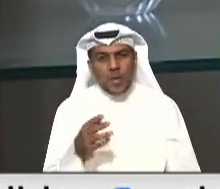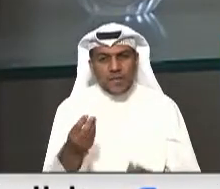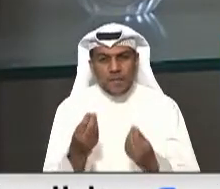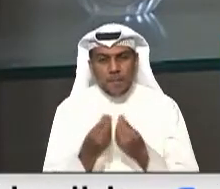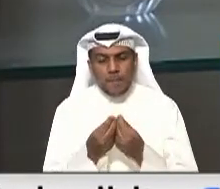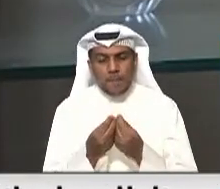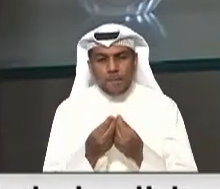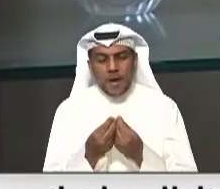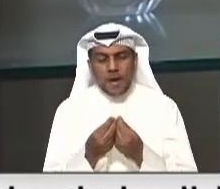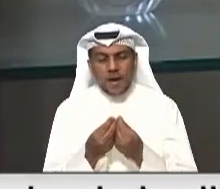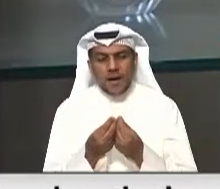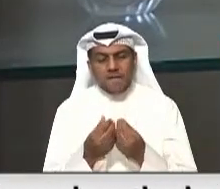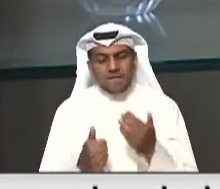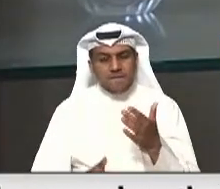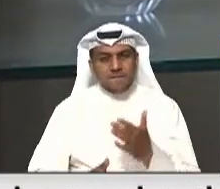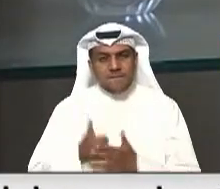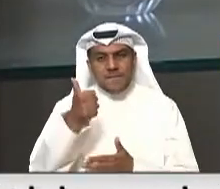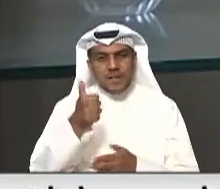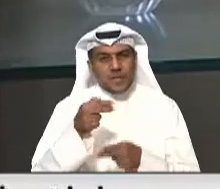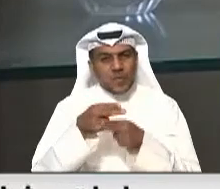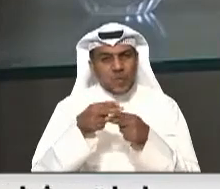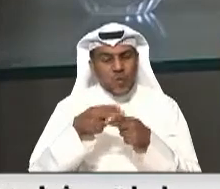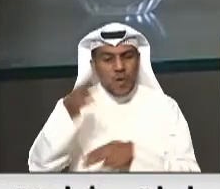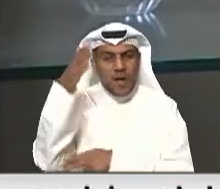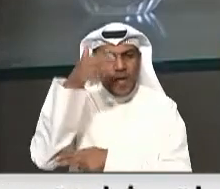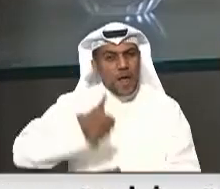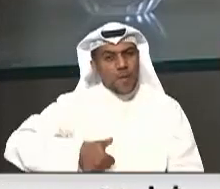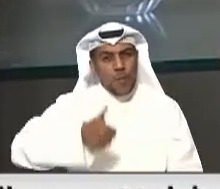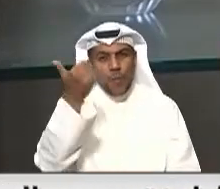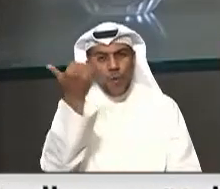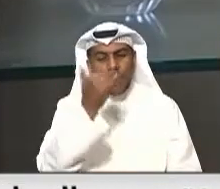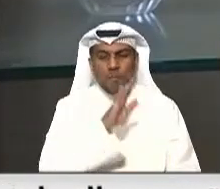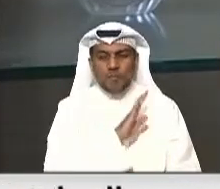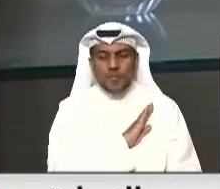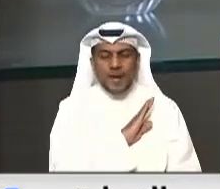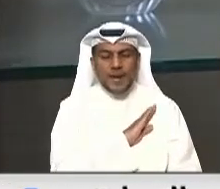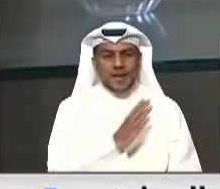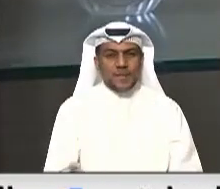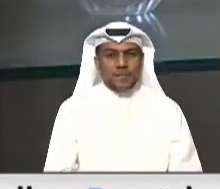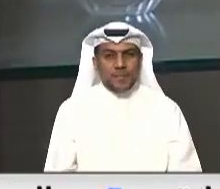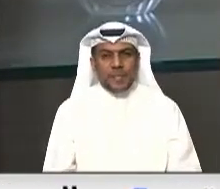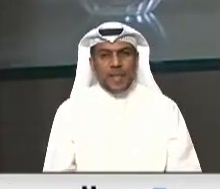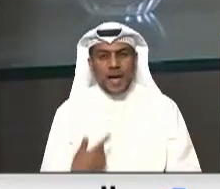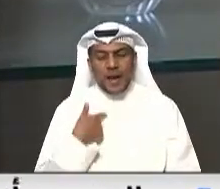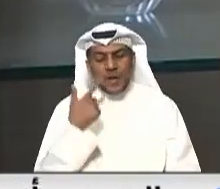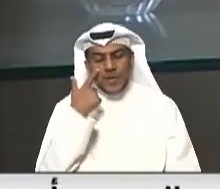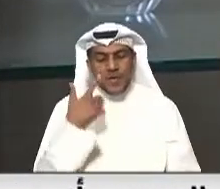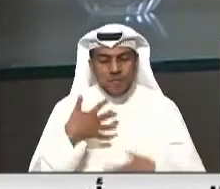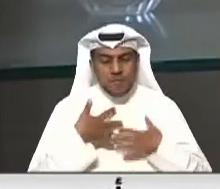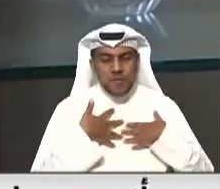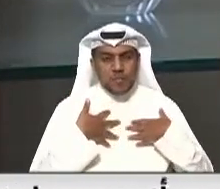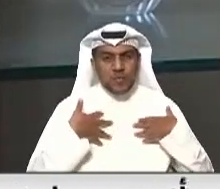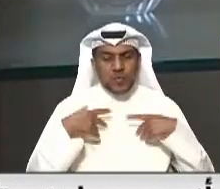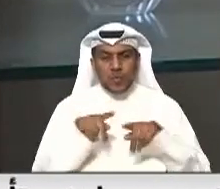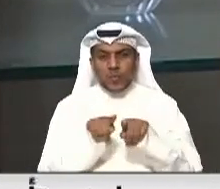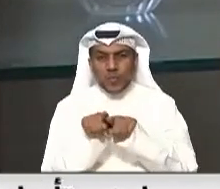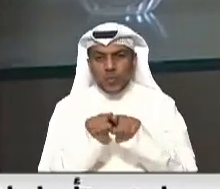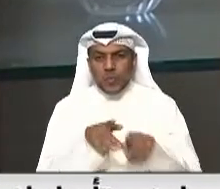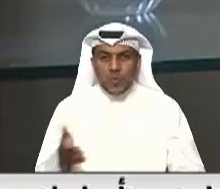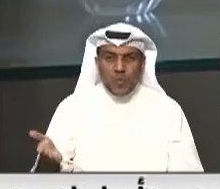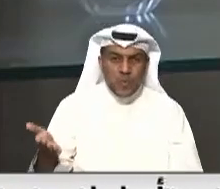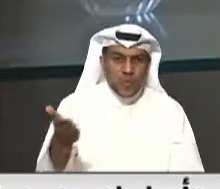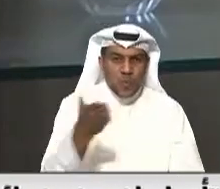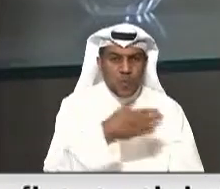الذي نال على سيف الكويت من كلية ساند هيرست العسكرية. وكما يسرني أن أشكر الأخوة في